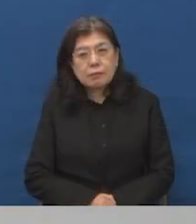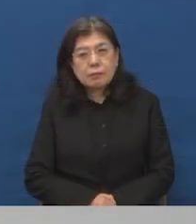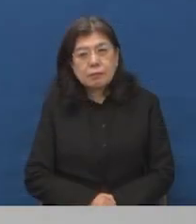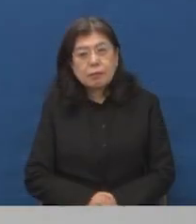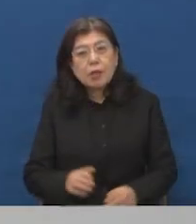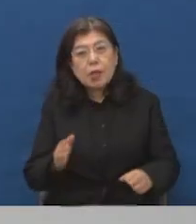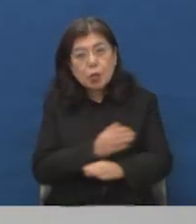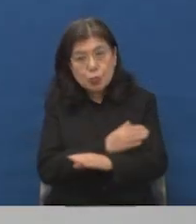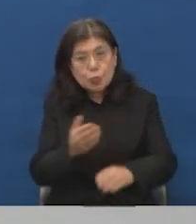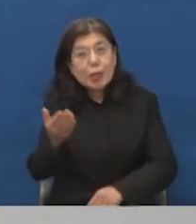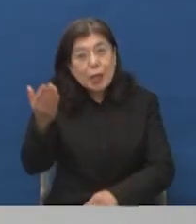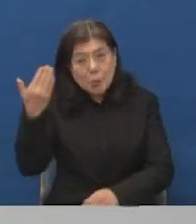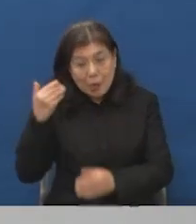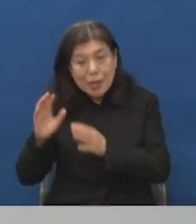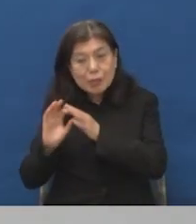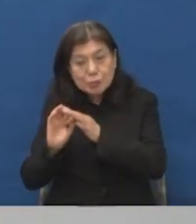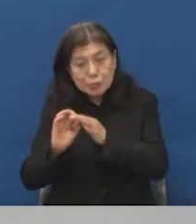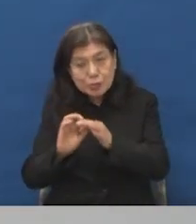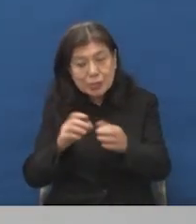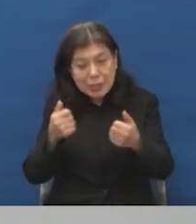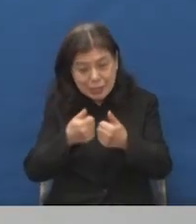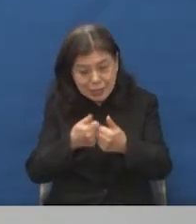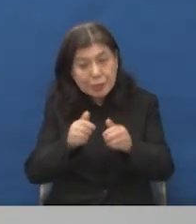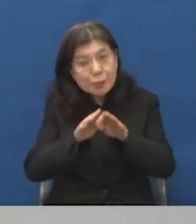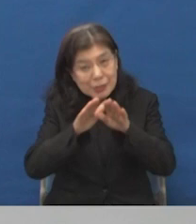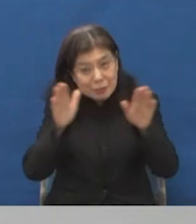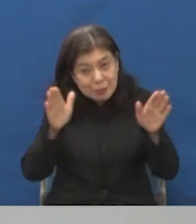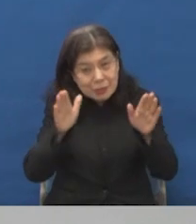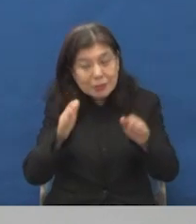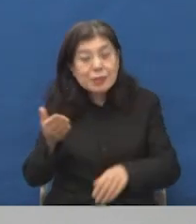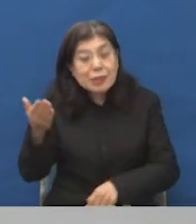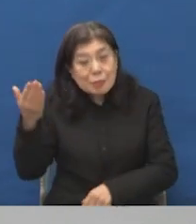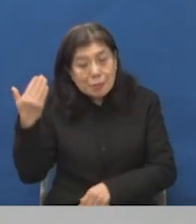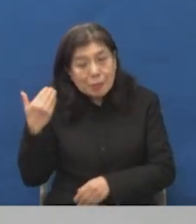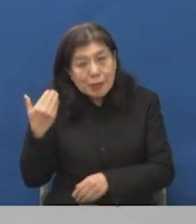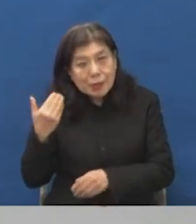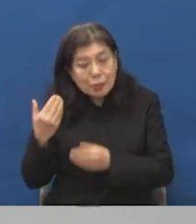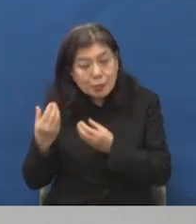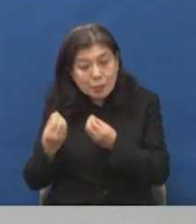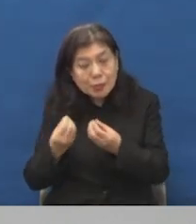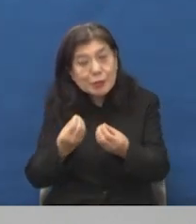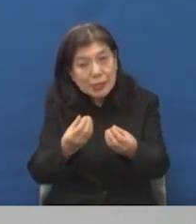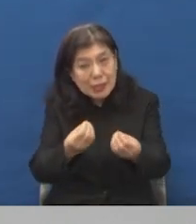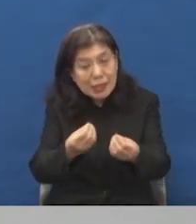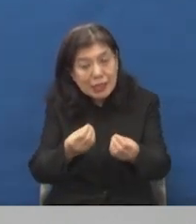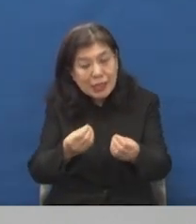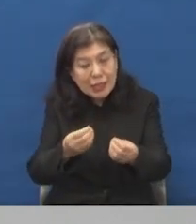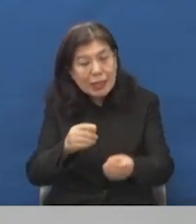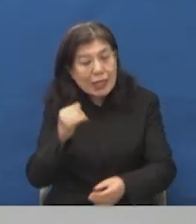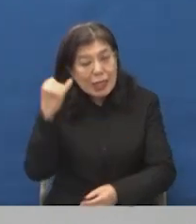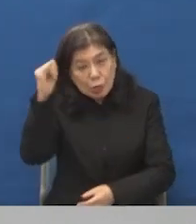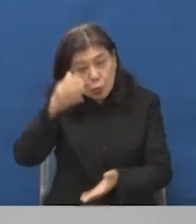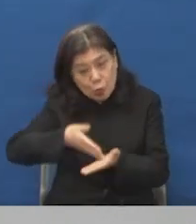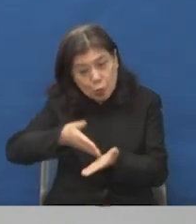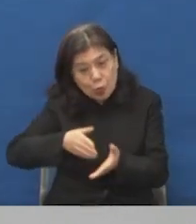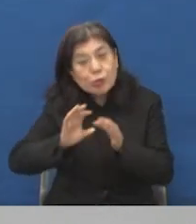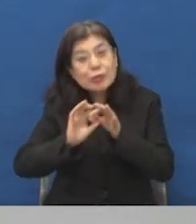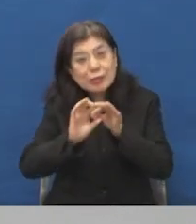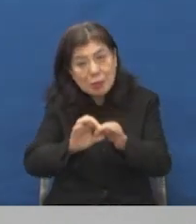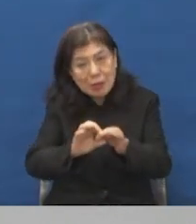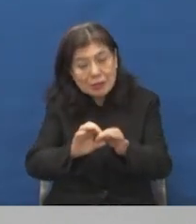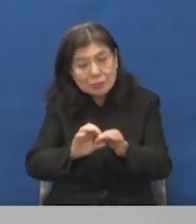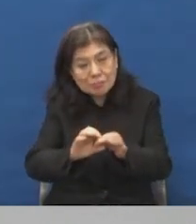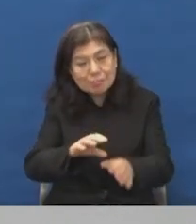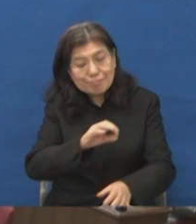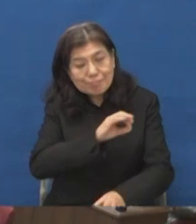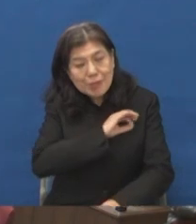休憩前に引き続き会議を行います。休憩前の議事を継続し討論を続行いたします。菊池和